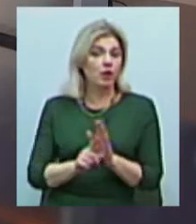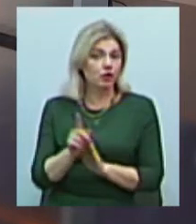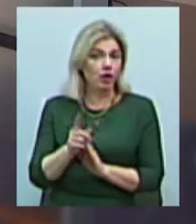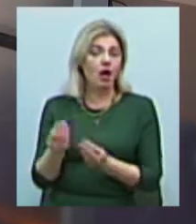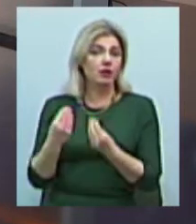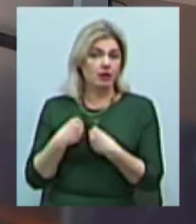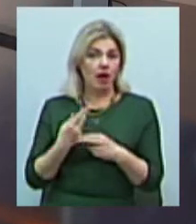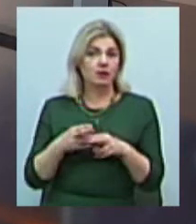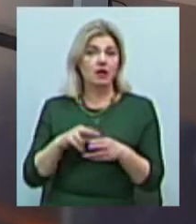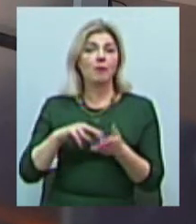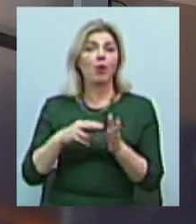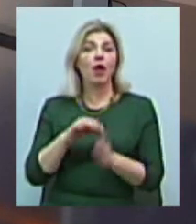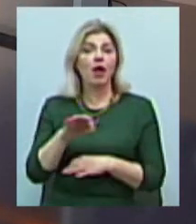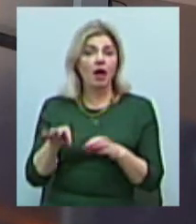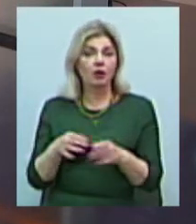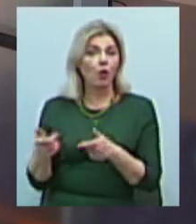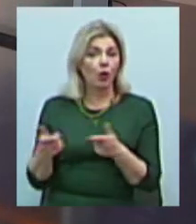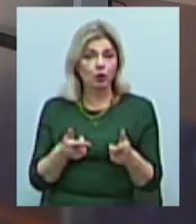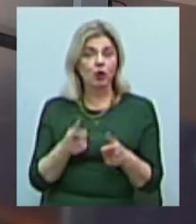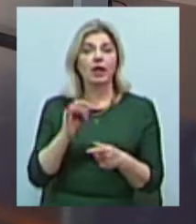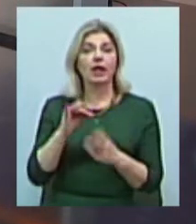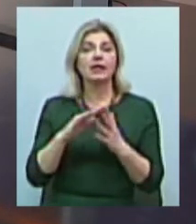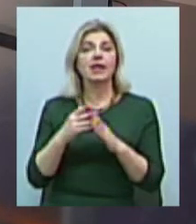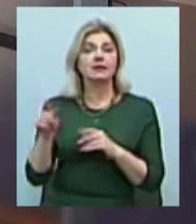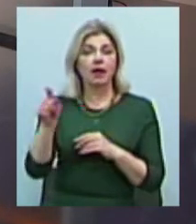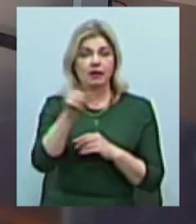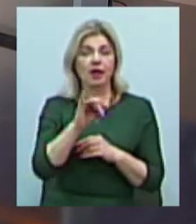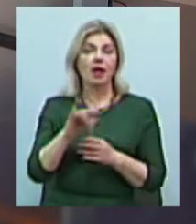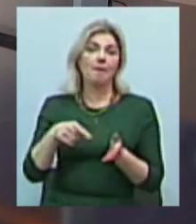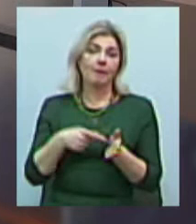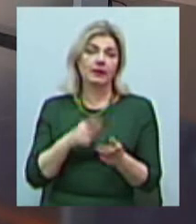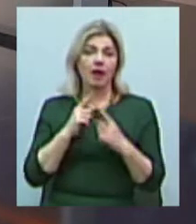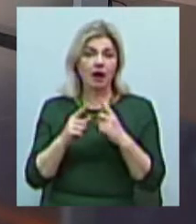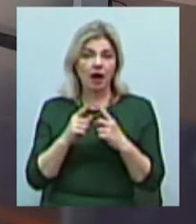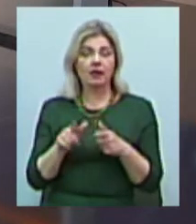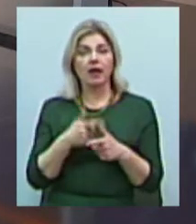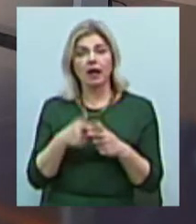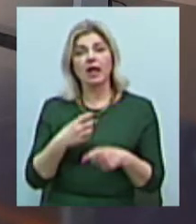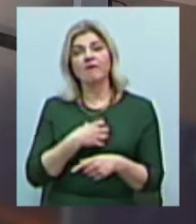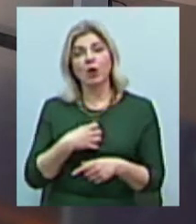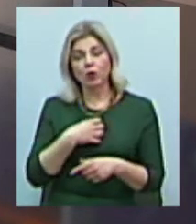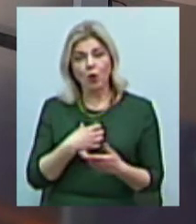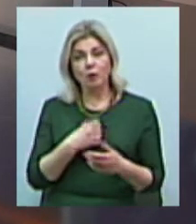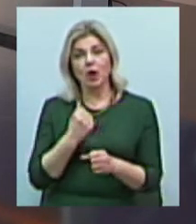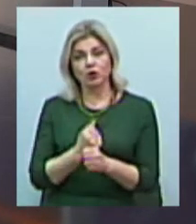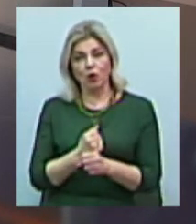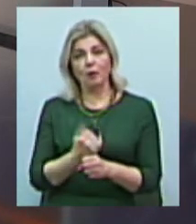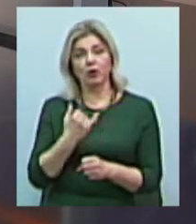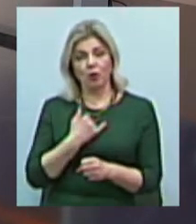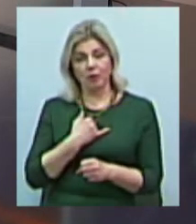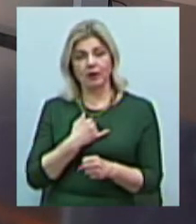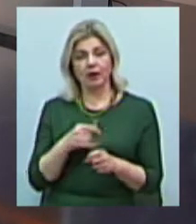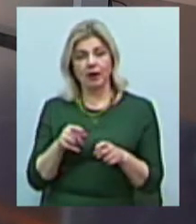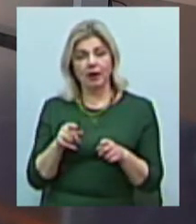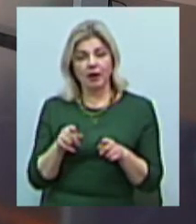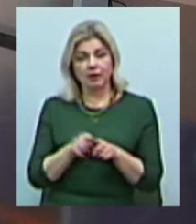цей проєкт, вже готовий, населені пункти, чи міська ради, чи виконкоми, зробити в мене по моїм